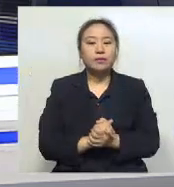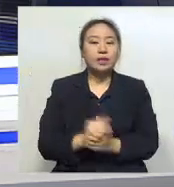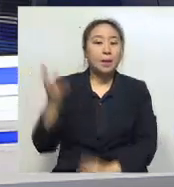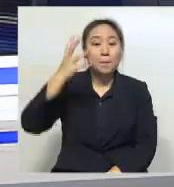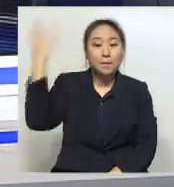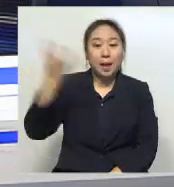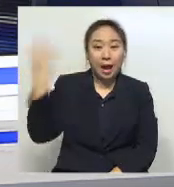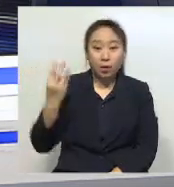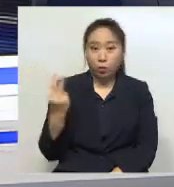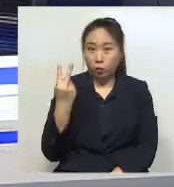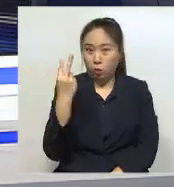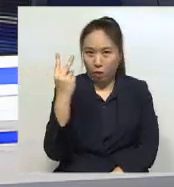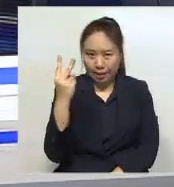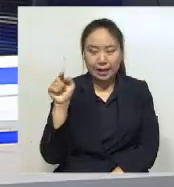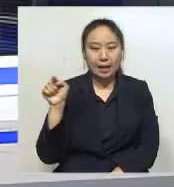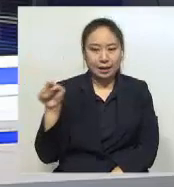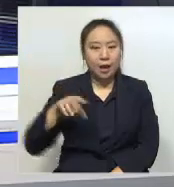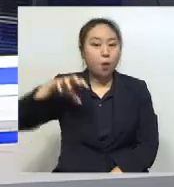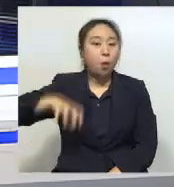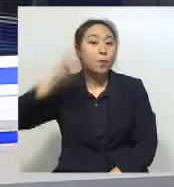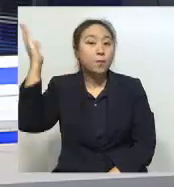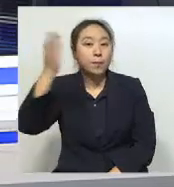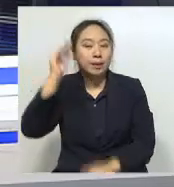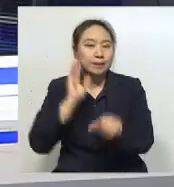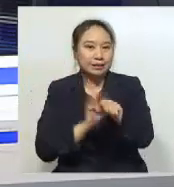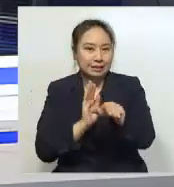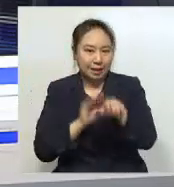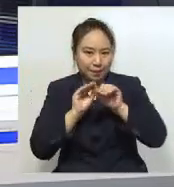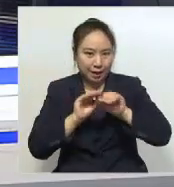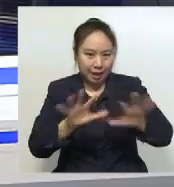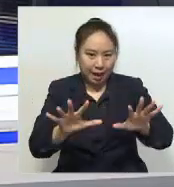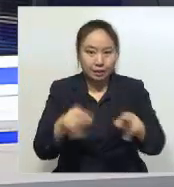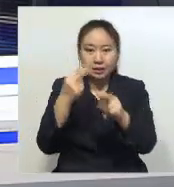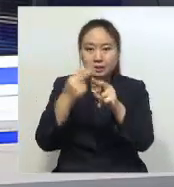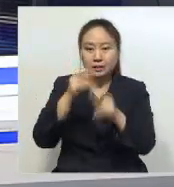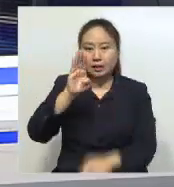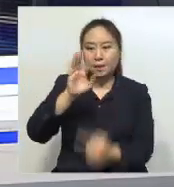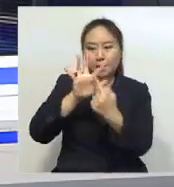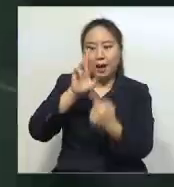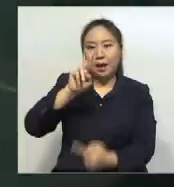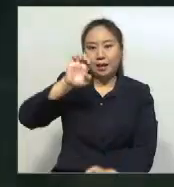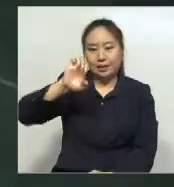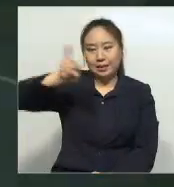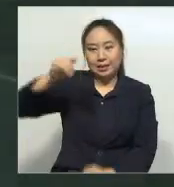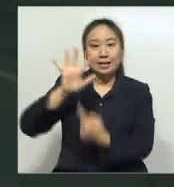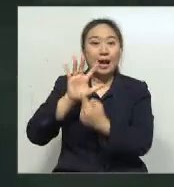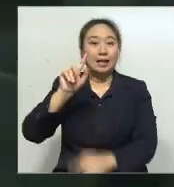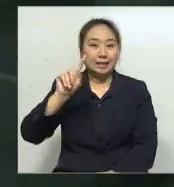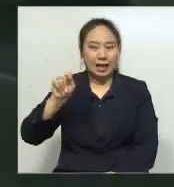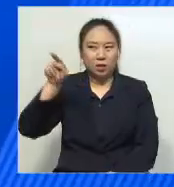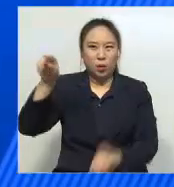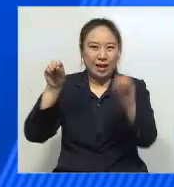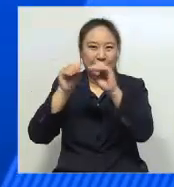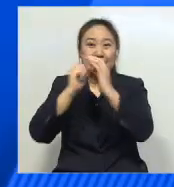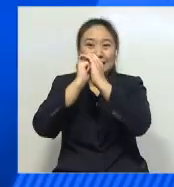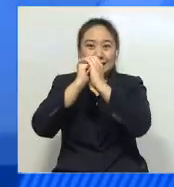2ลูกนี้นะคะกรมอุตุนิยมวิทยาก็ออกประกาศเตือนมานะคะพายุโซนร้อนบารีจัดบริเวณด้านตะวันออกของเกาะไหหลำประเ